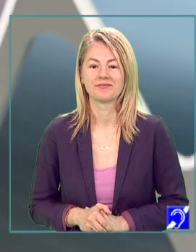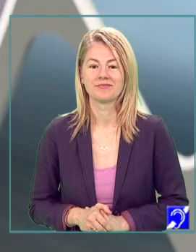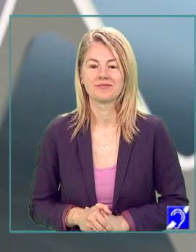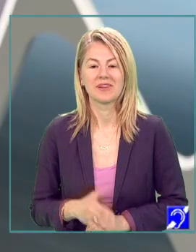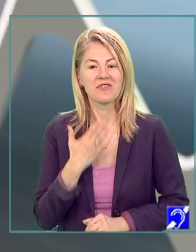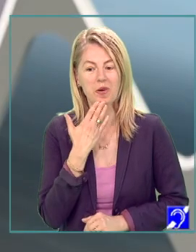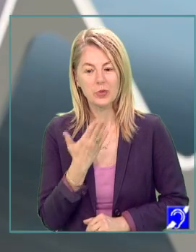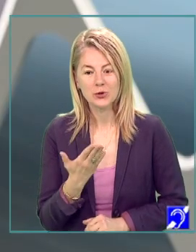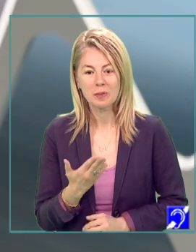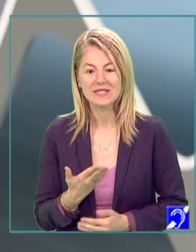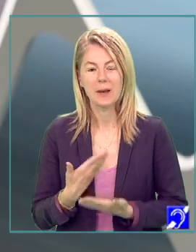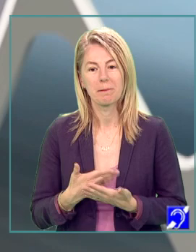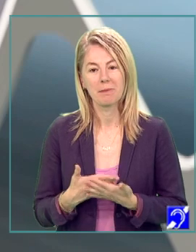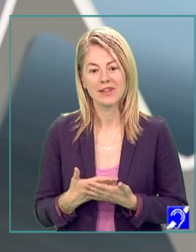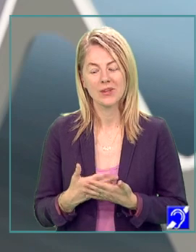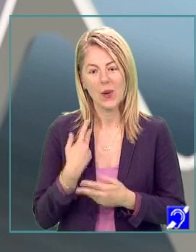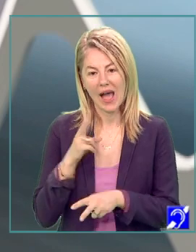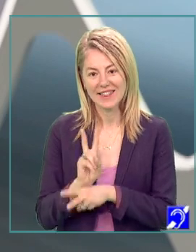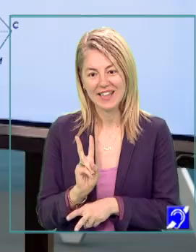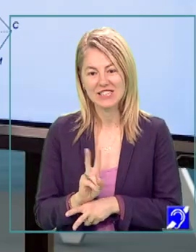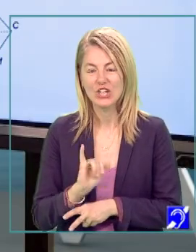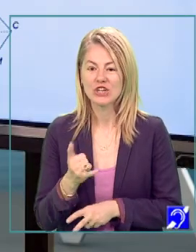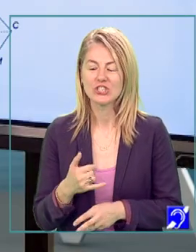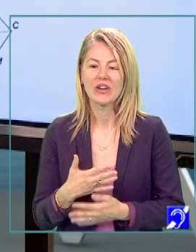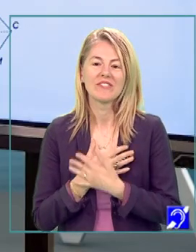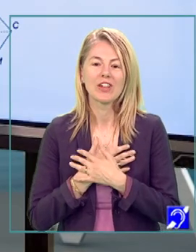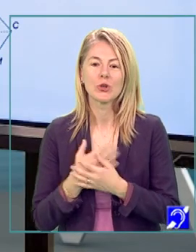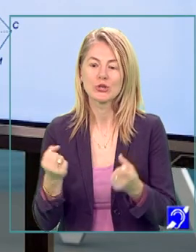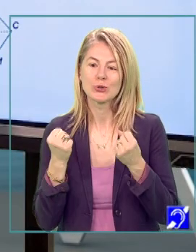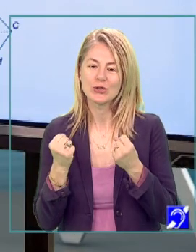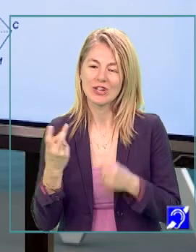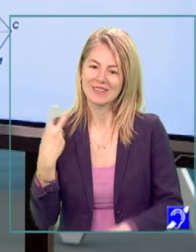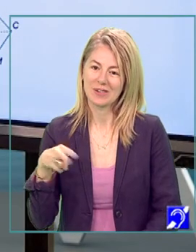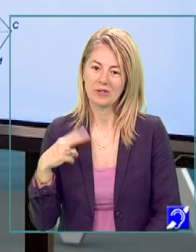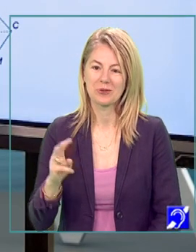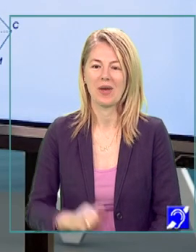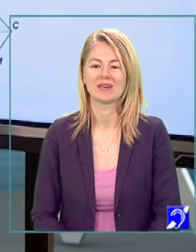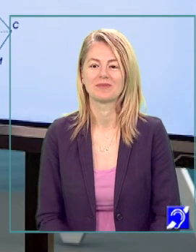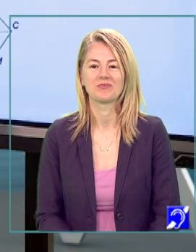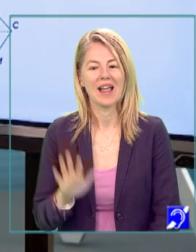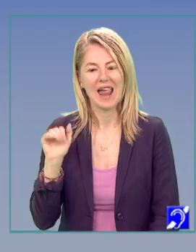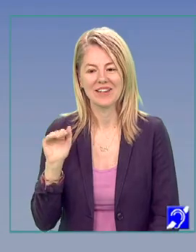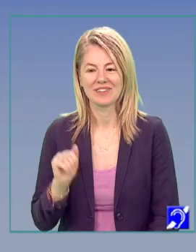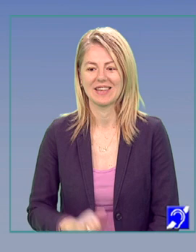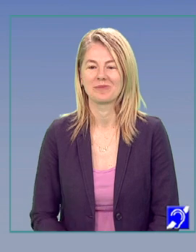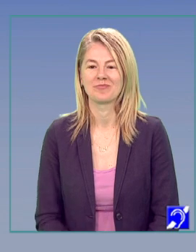Vă mulțumesc pentru atenție și vă doresc succes în continuare. La